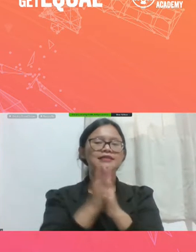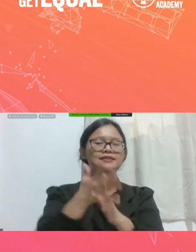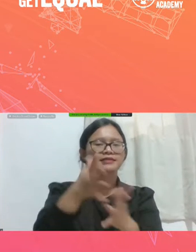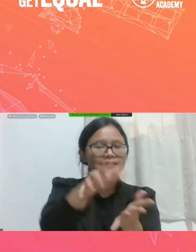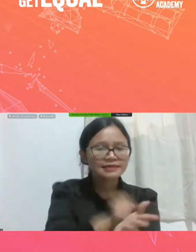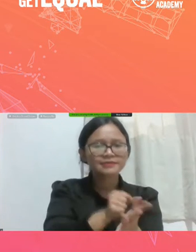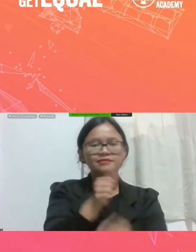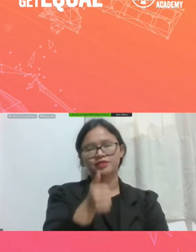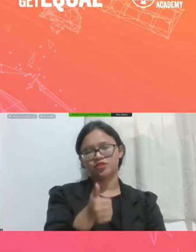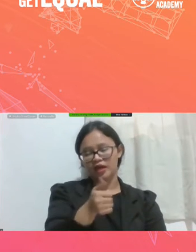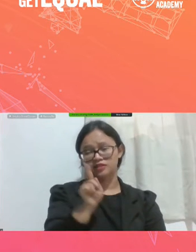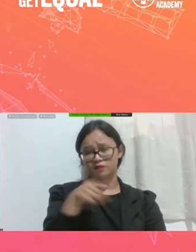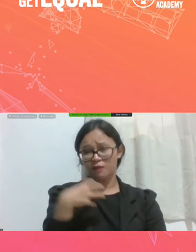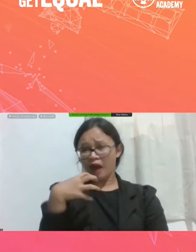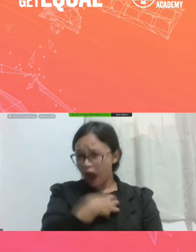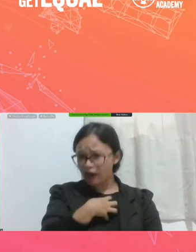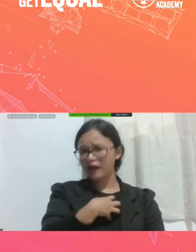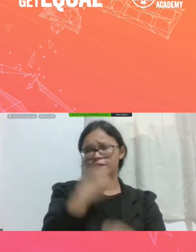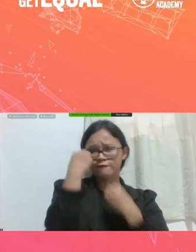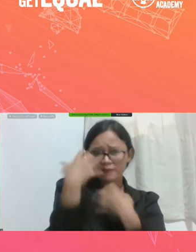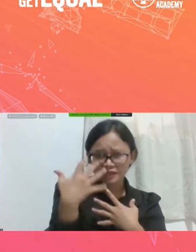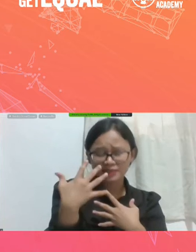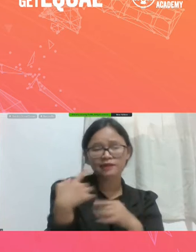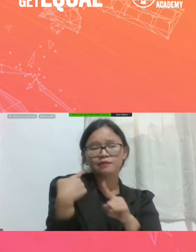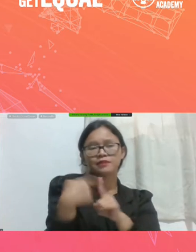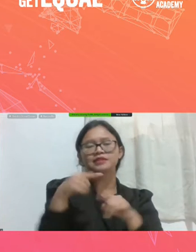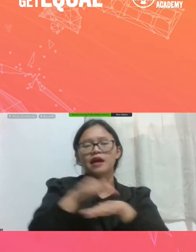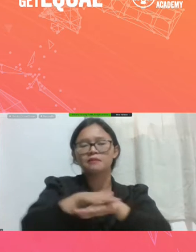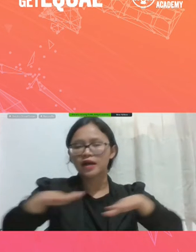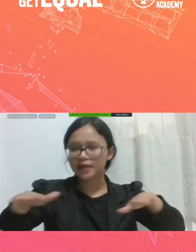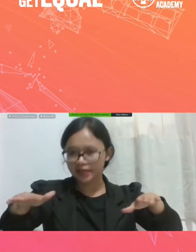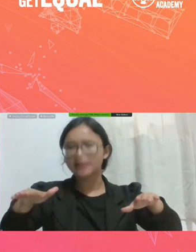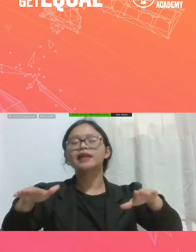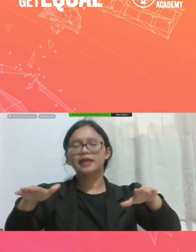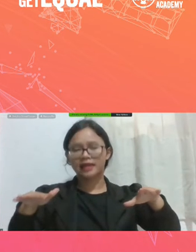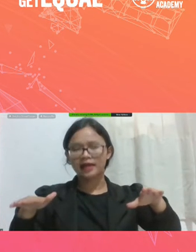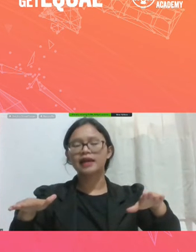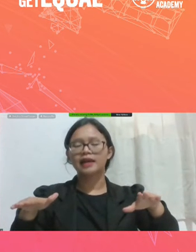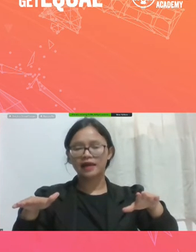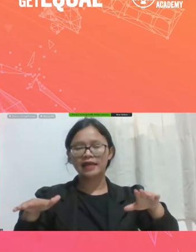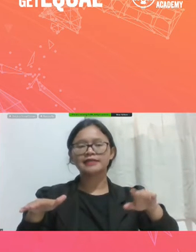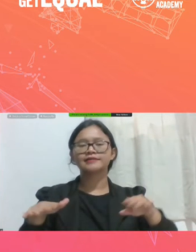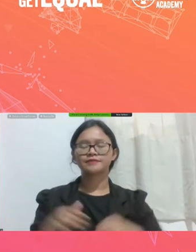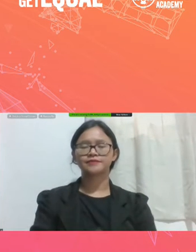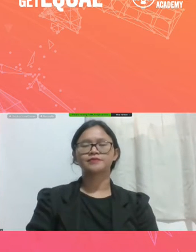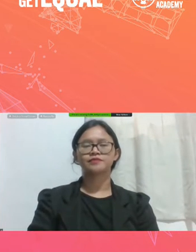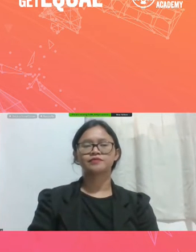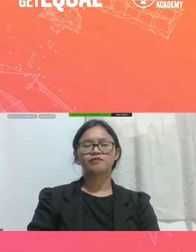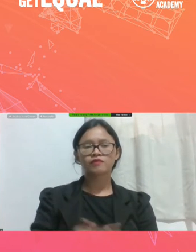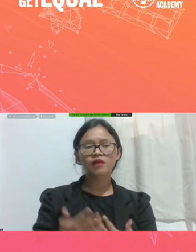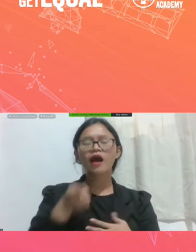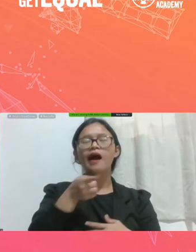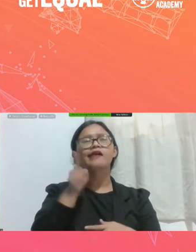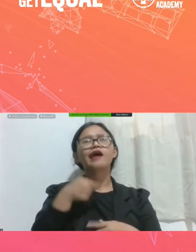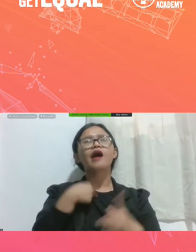sebagai hak mendapat informasi dan yang aman, dan memastikan tanggung jawab perusahaan media sosial. Nah ini apakah ada regulasi yang memastikan